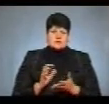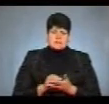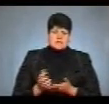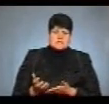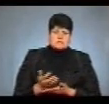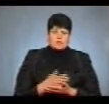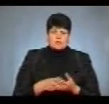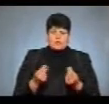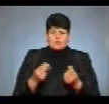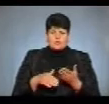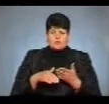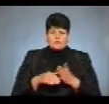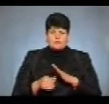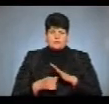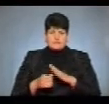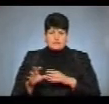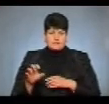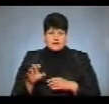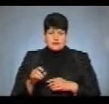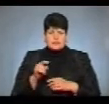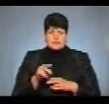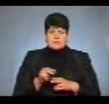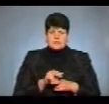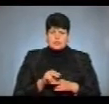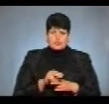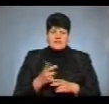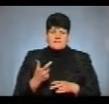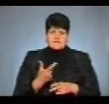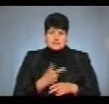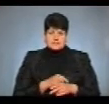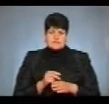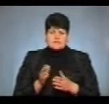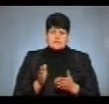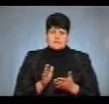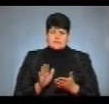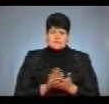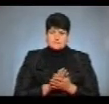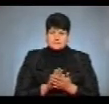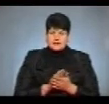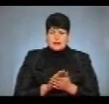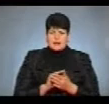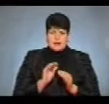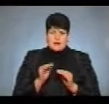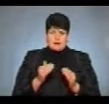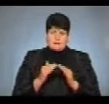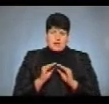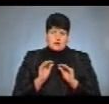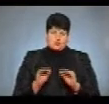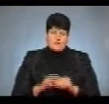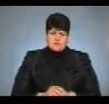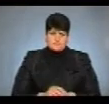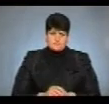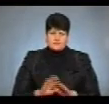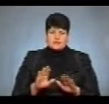збором коштів на допомогу безпритульним тваринам, їхнім лікуванням, вакцинацією, стерилізацією та прилаштуванням.